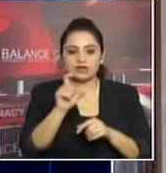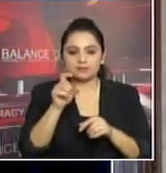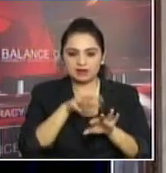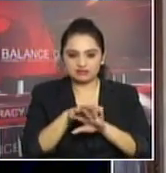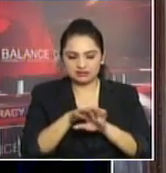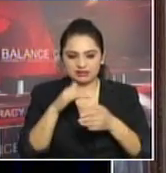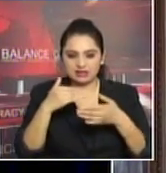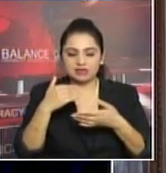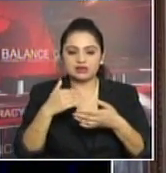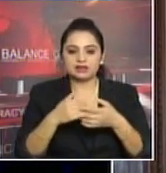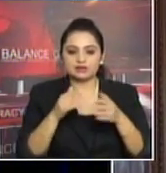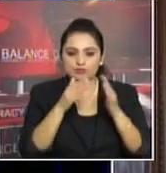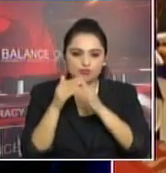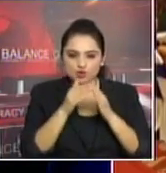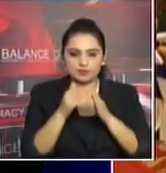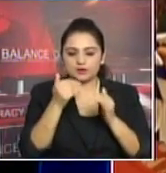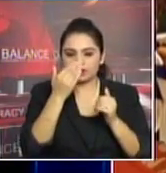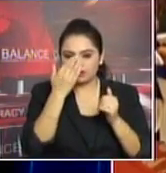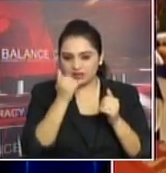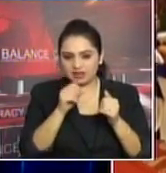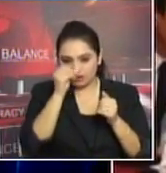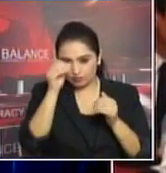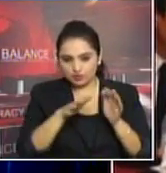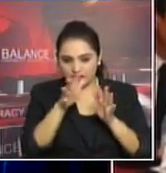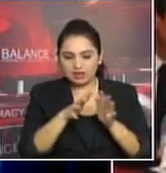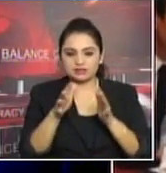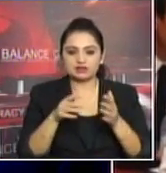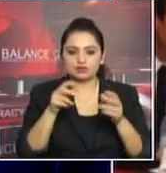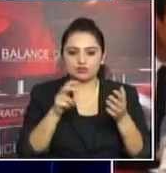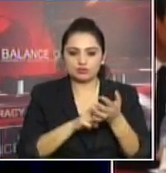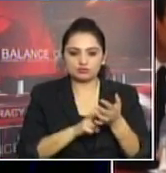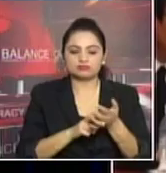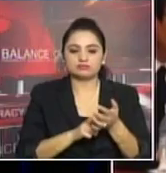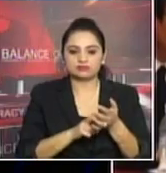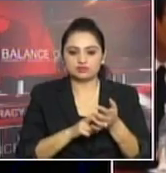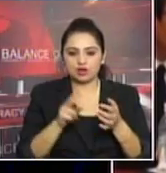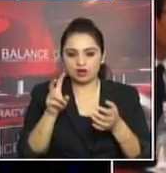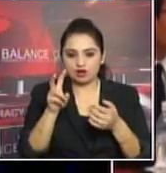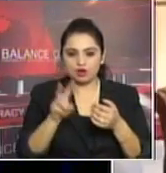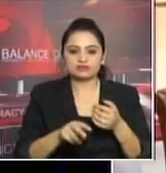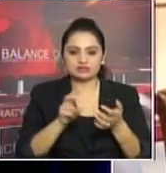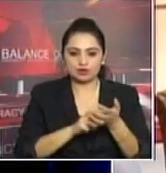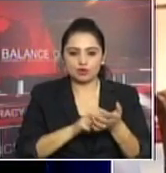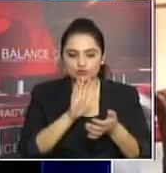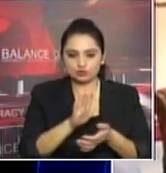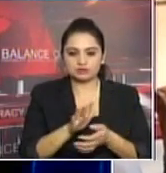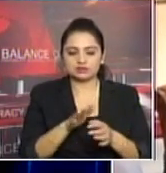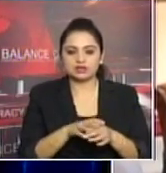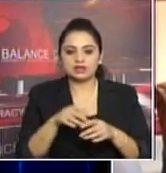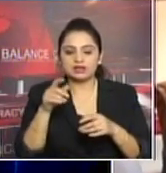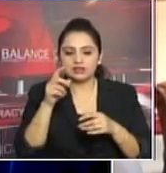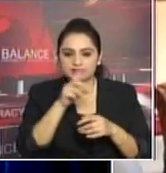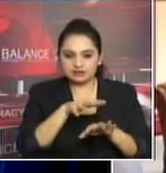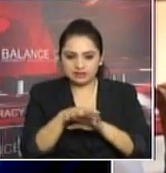नाकाहरूमा भूकम्पका कारण पूर्वाधारको अवस्था दयनीय छ। सरकारले यसलाई पनि ध्यानमा राखी कतिपय स्थानमा काम सुरु गरिसकेको